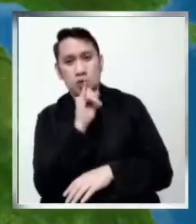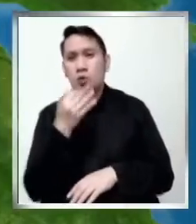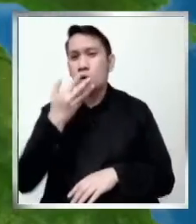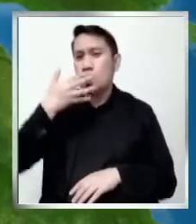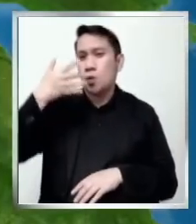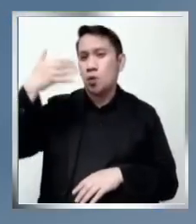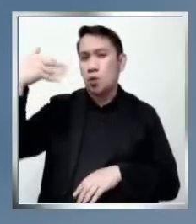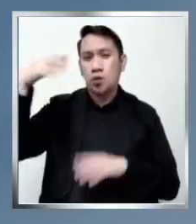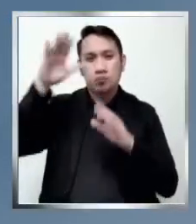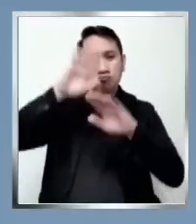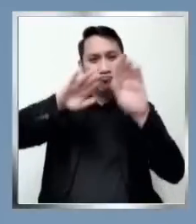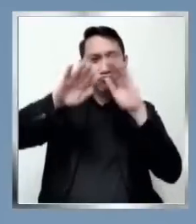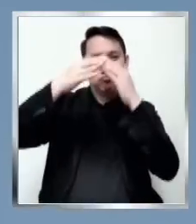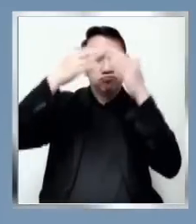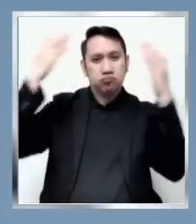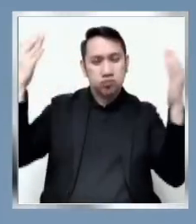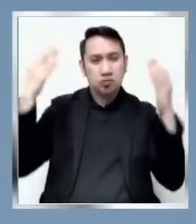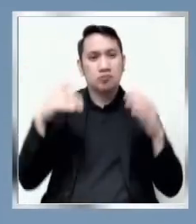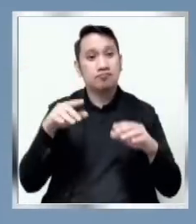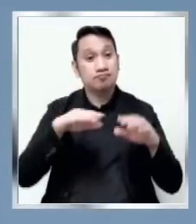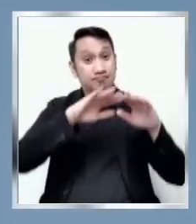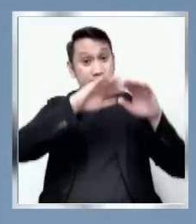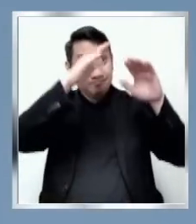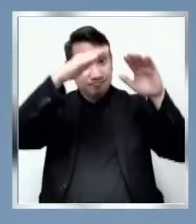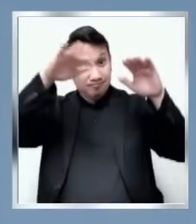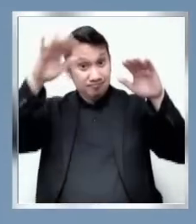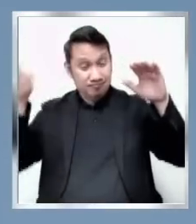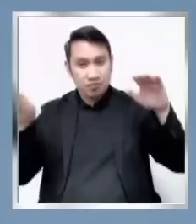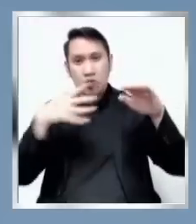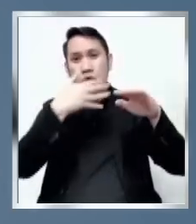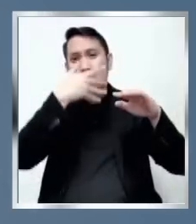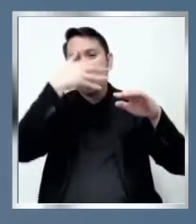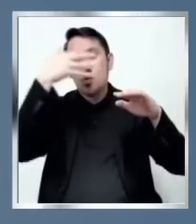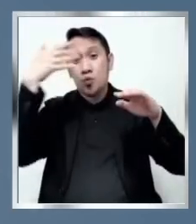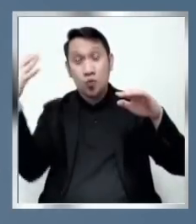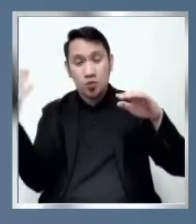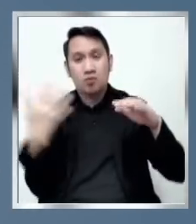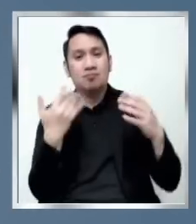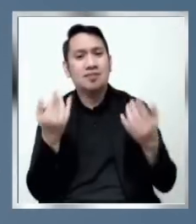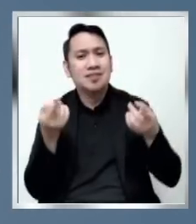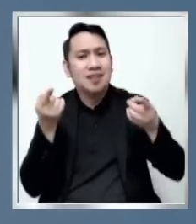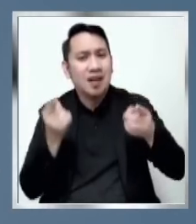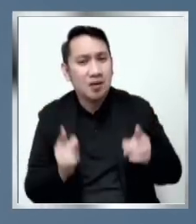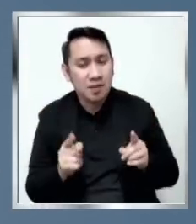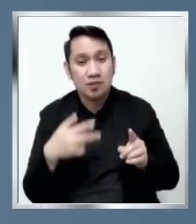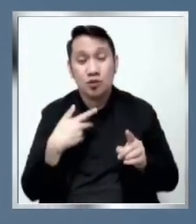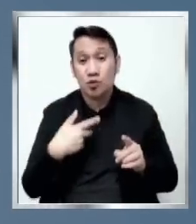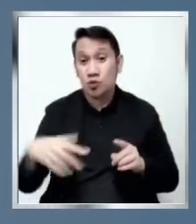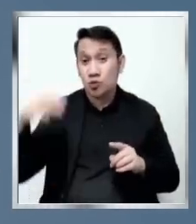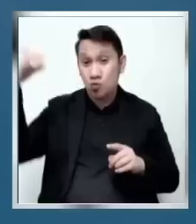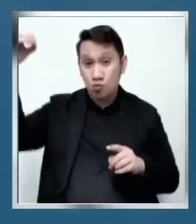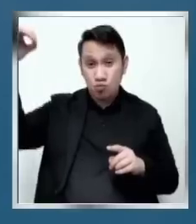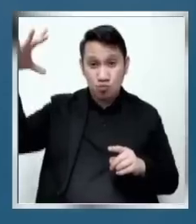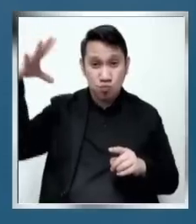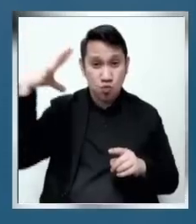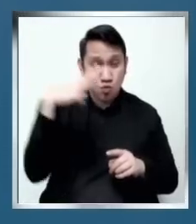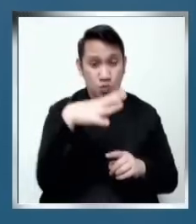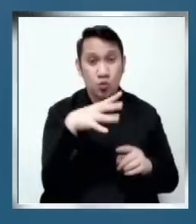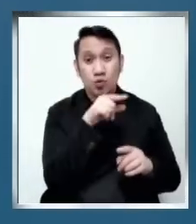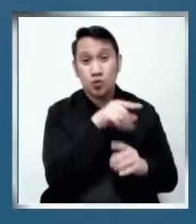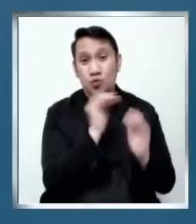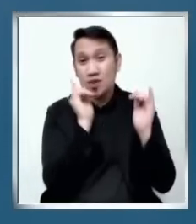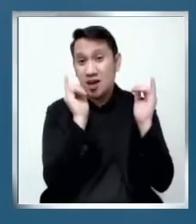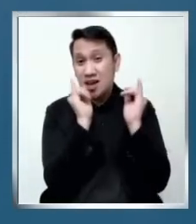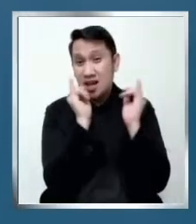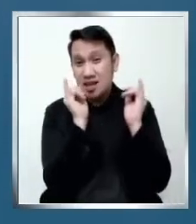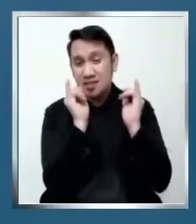ulap. Iridescent clouds ang tawag dyan ayon sa pag-asa. Nangyayari daw ito kapag tumatama ang sinag ng araw sa ice crystals ng